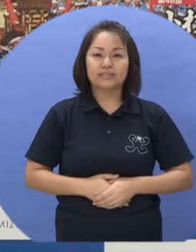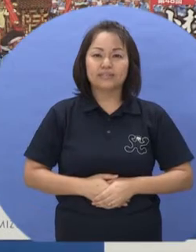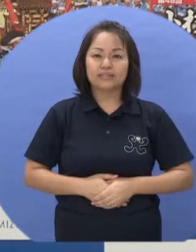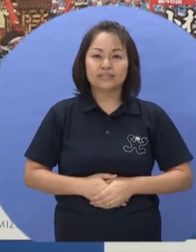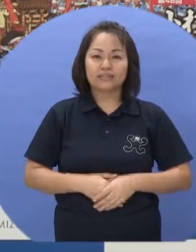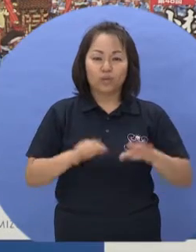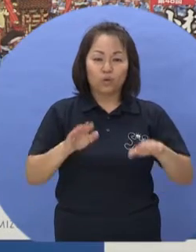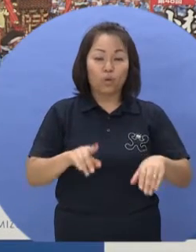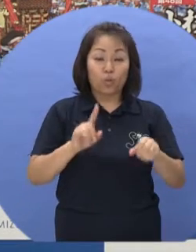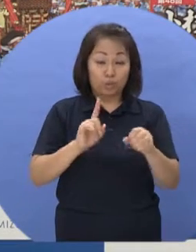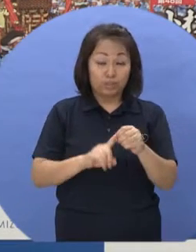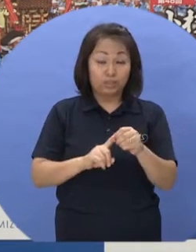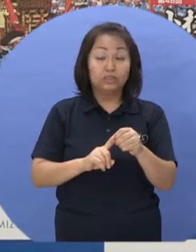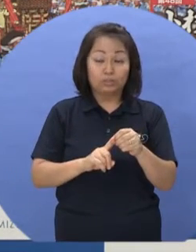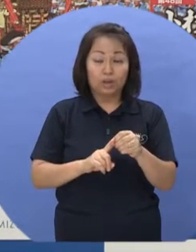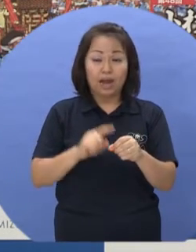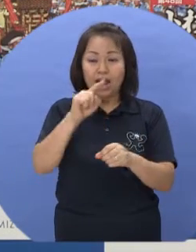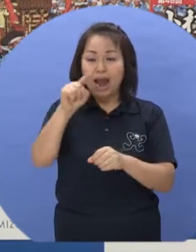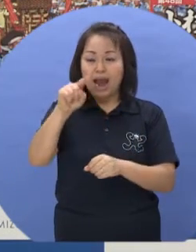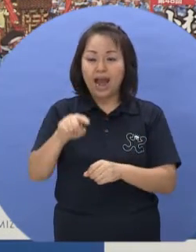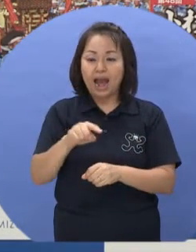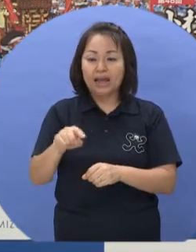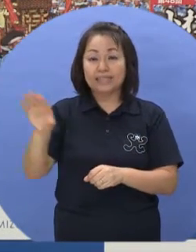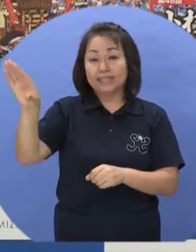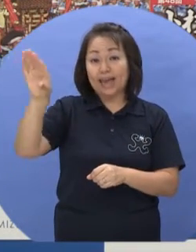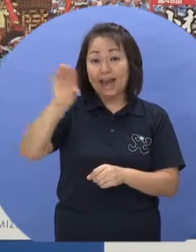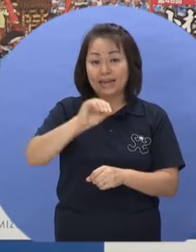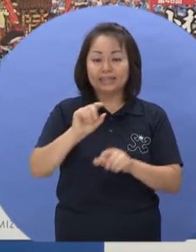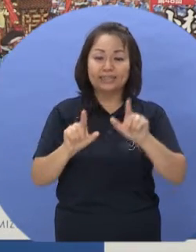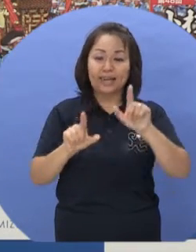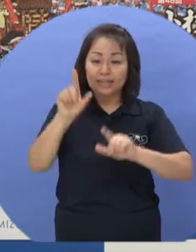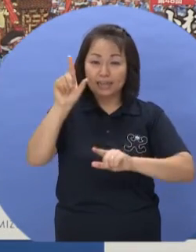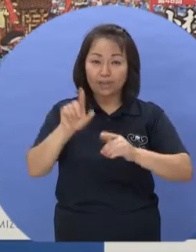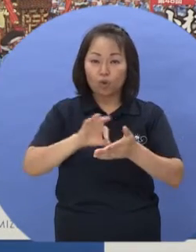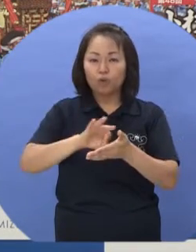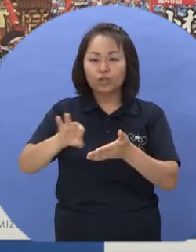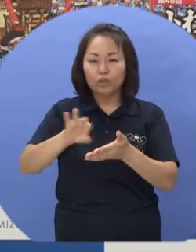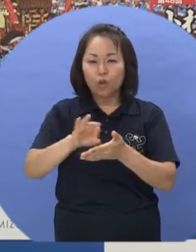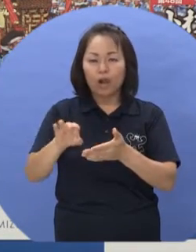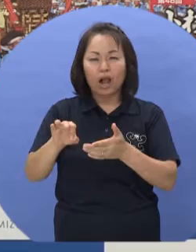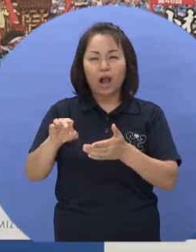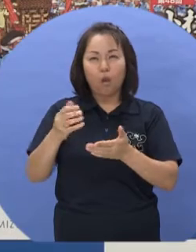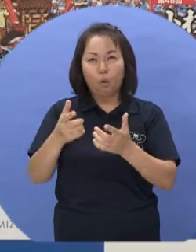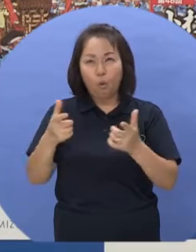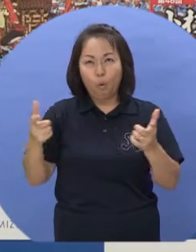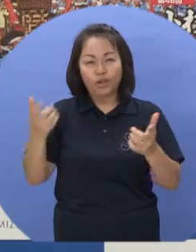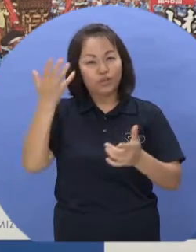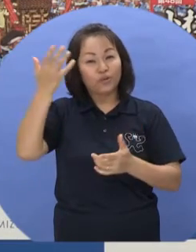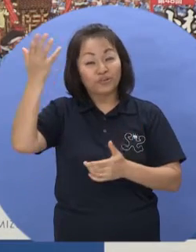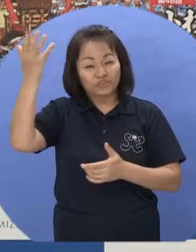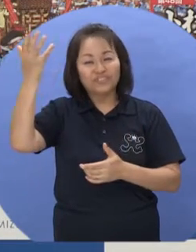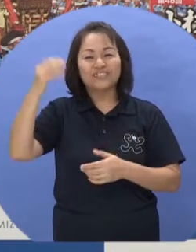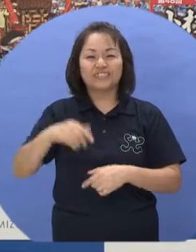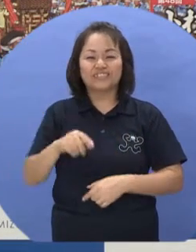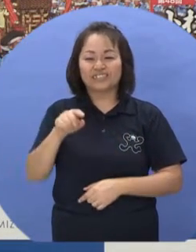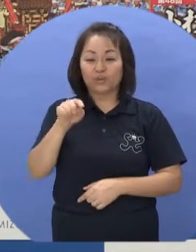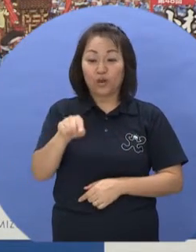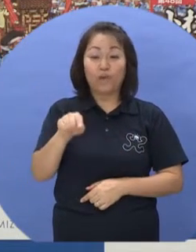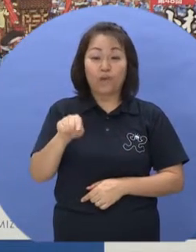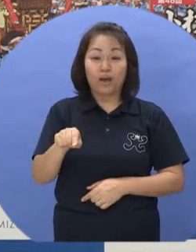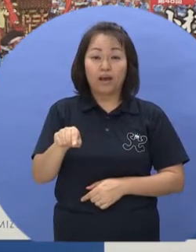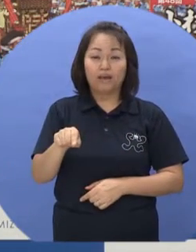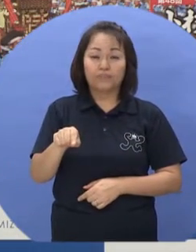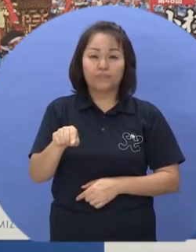年度については、I ターン型のご利用がメインになろうかと思っておりますが、I ターン型について